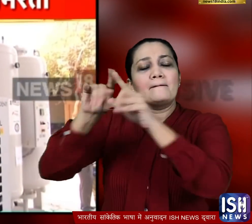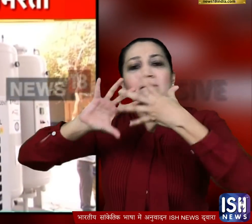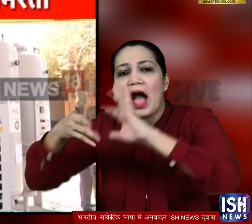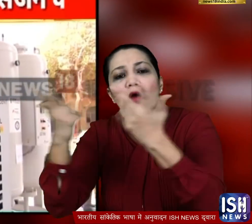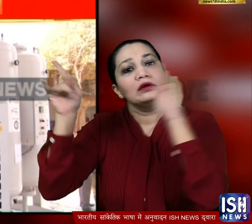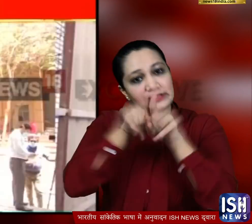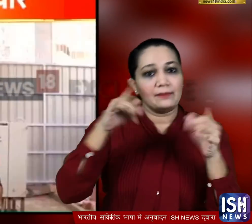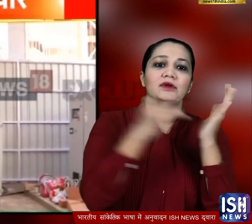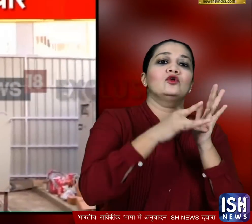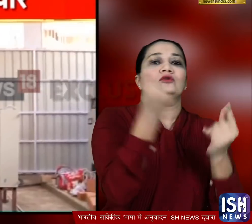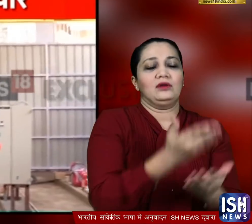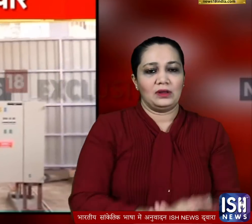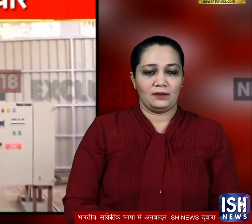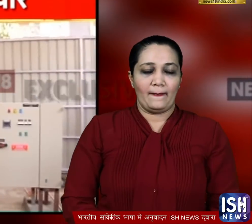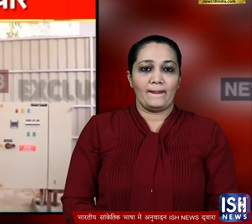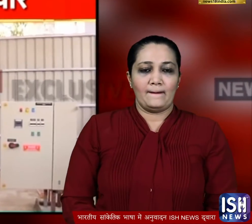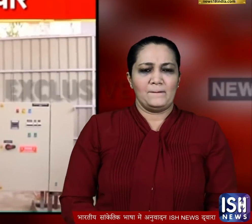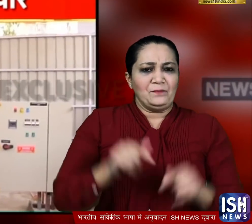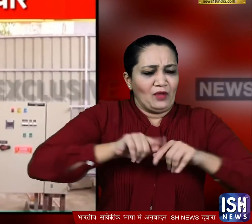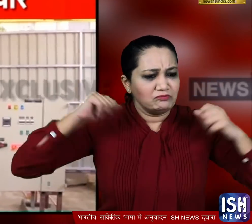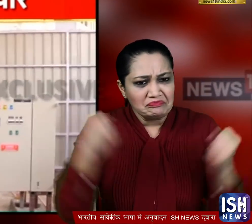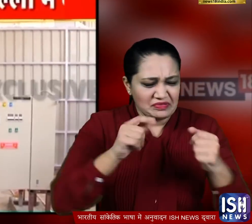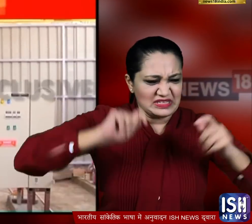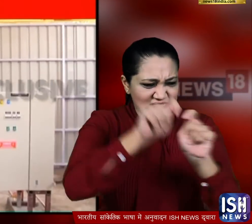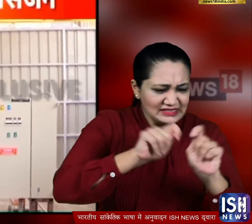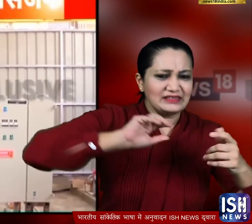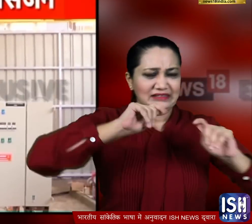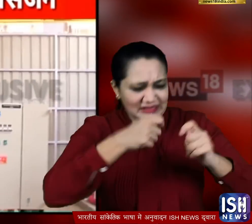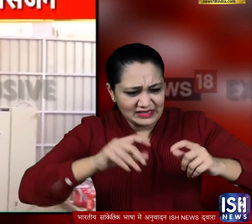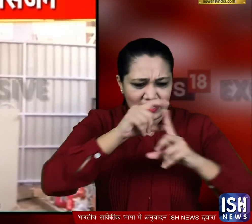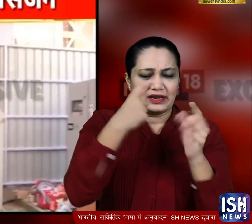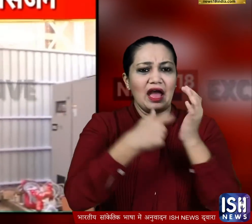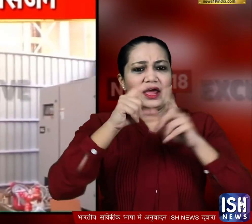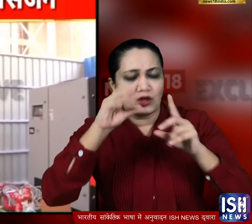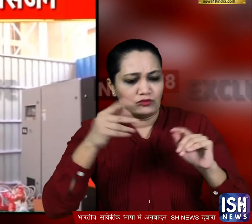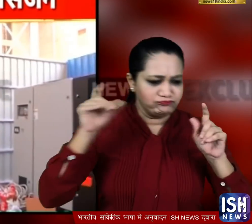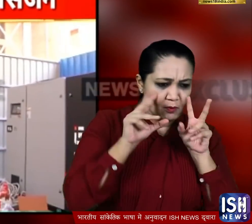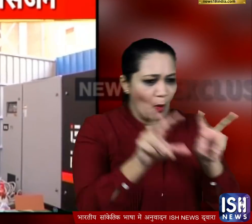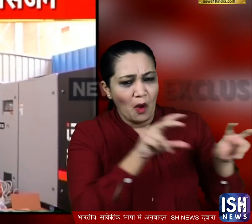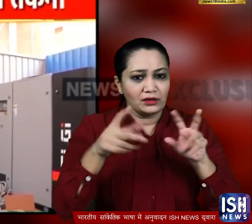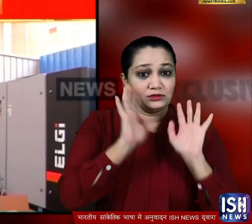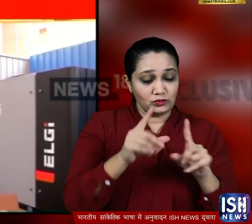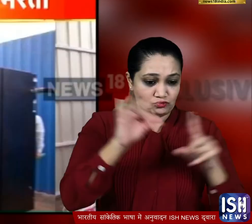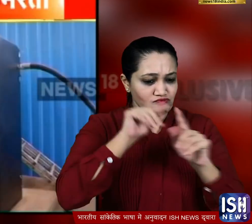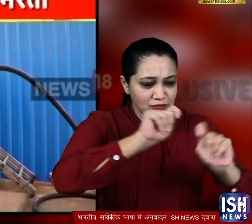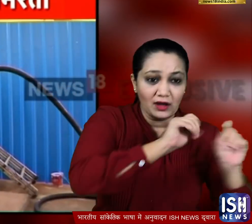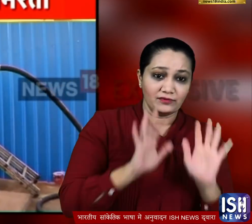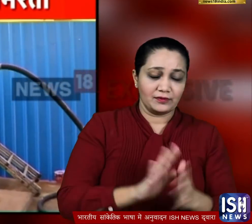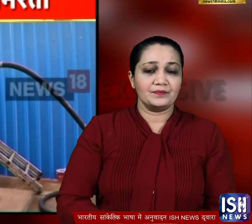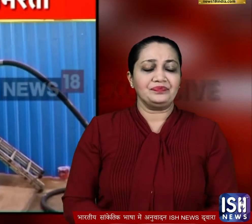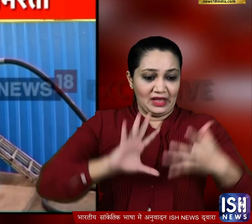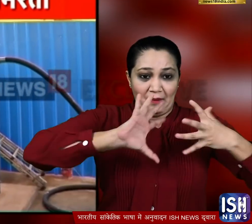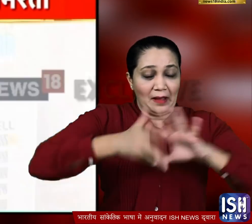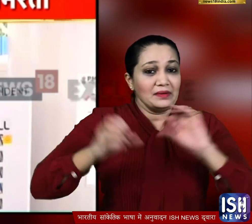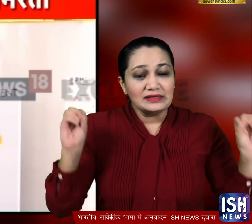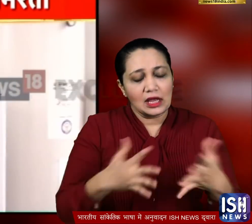तकनीक पर आधारित है। इस वक्त बड़ी जोर शोर से जो है डीआरडीओ इस पूरे कार्रवाई में जुटी हुई है। इस प्लांट के